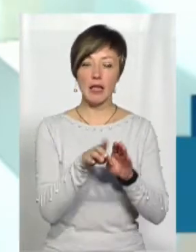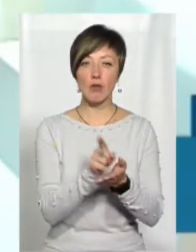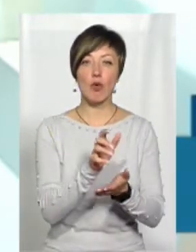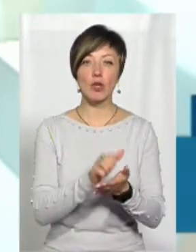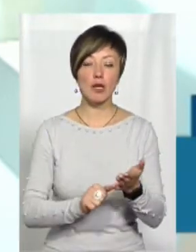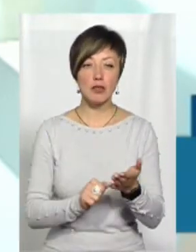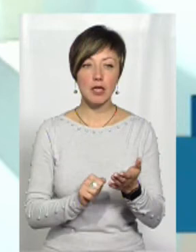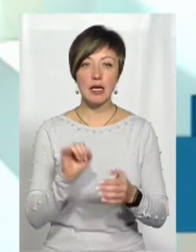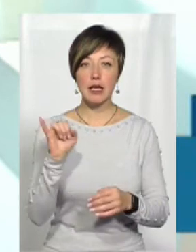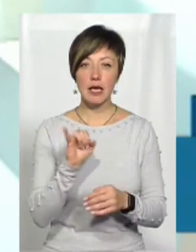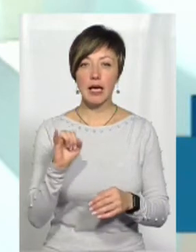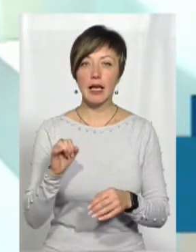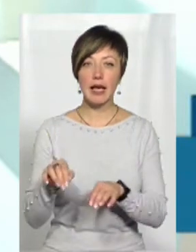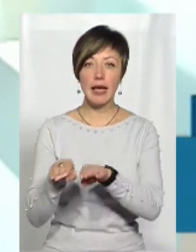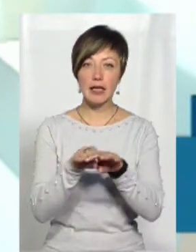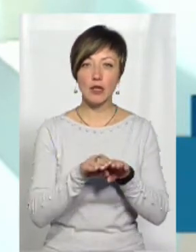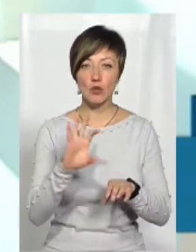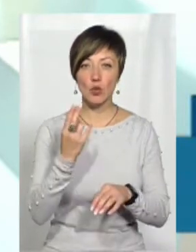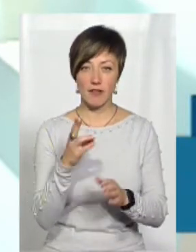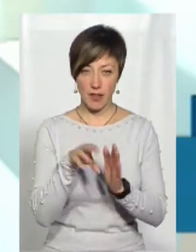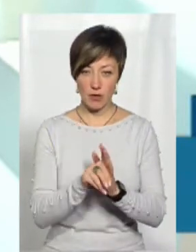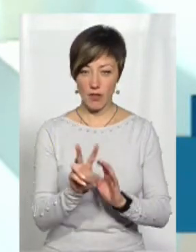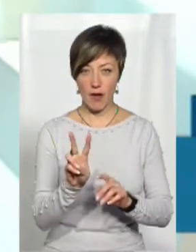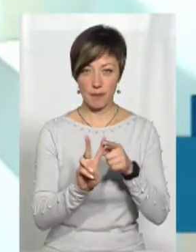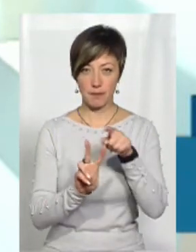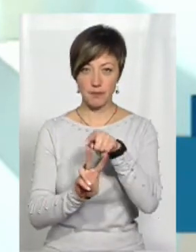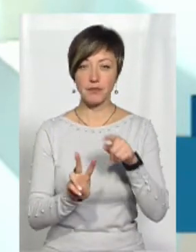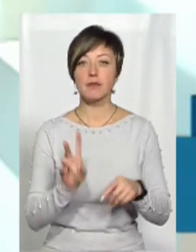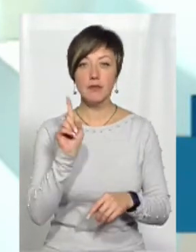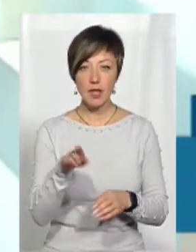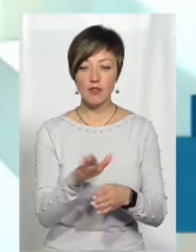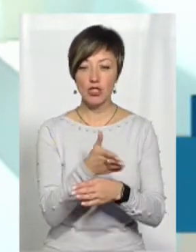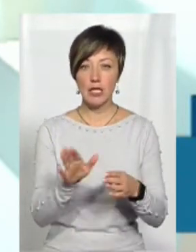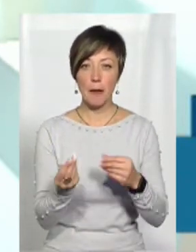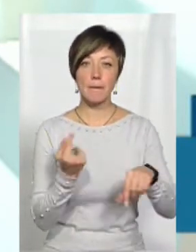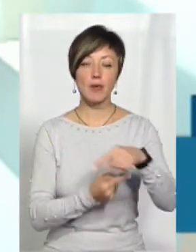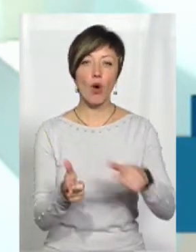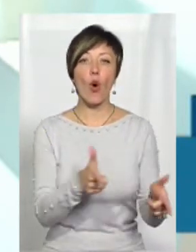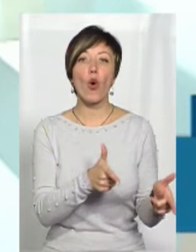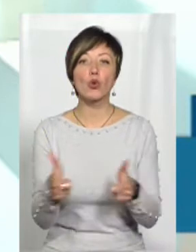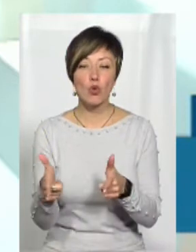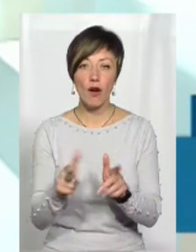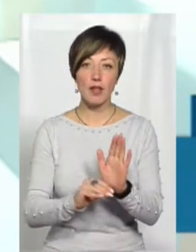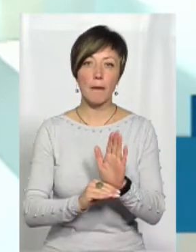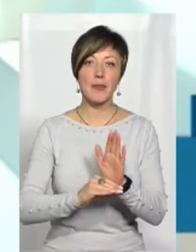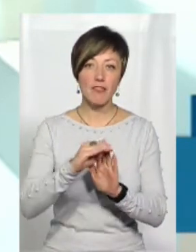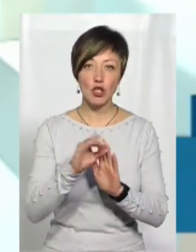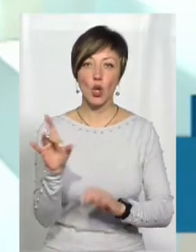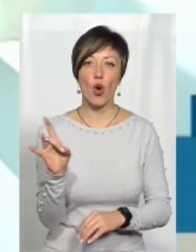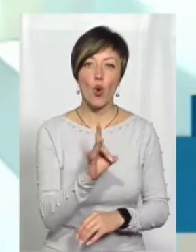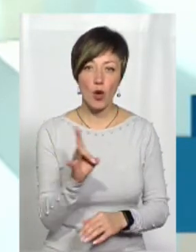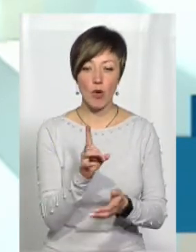податку, єдиного соціального внеску. От, і навіть частина підприємців готові до підвищеного